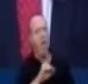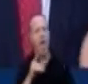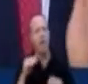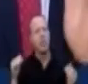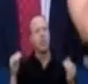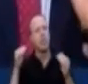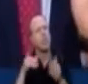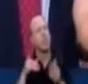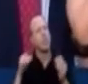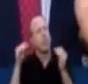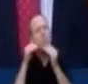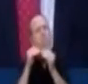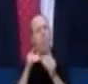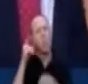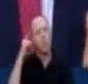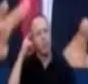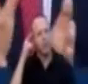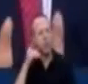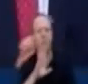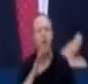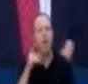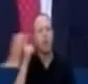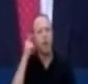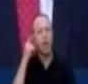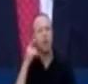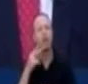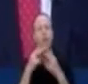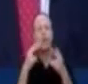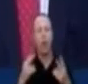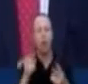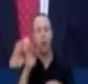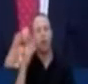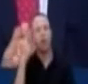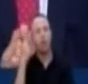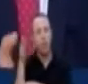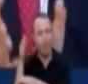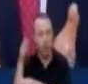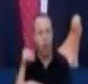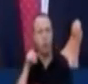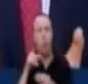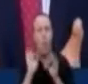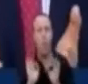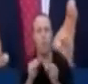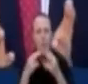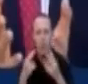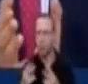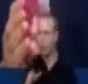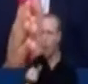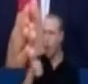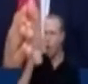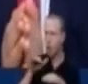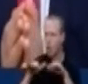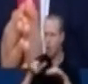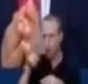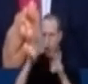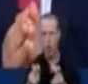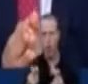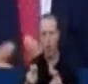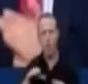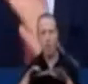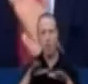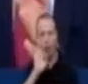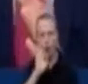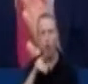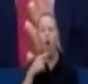אמונה שפתרון במרכאות של שתי מדינות הוא אכן פתרון. אבל אני שמח... ראש הממשלה שאתה יושב בממשלתו הצהיר לא פעם